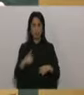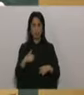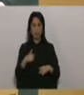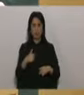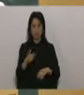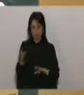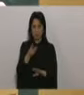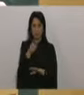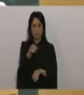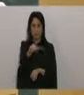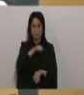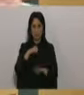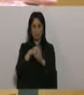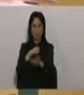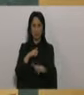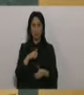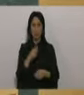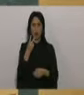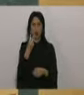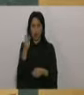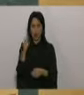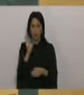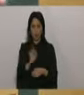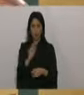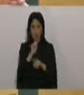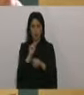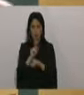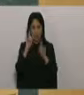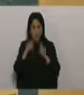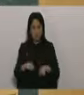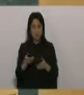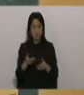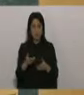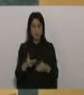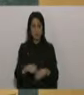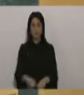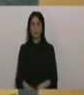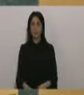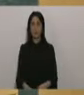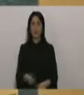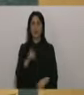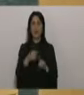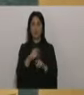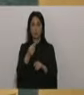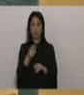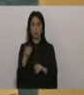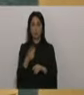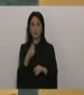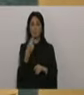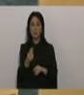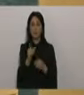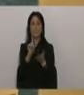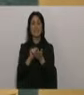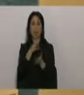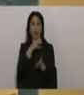კომპანიასთან ერთად, მარტო თვითონ ხო არის, ისიქ 2-2%-ია, ისეც ხო არ უნდა გასწავლოთ, ალბათ იცით, მაგრამ არ გინდათ ამის ცოდნა და ეს ფული უნდა მიეცეს მას